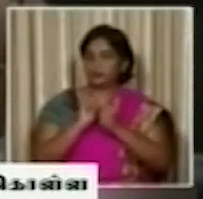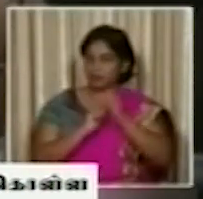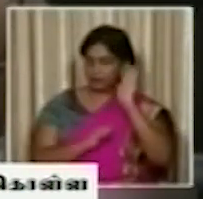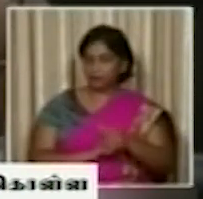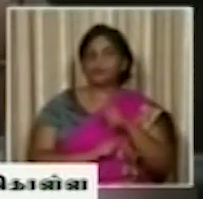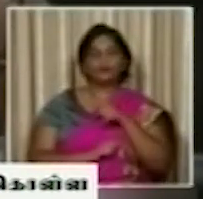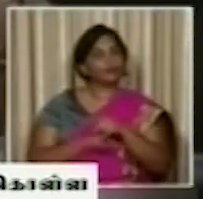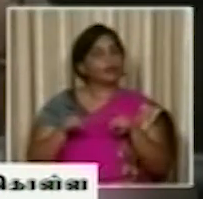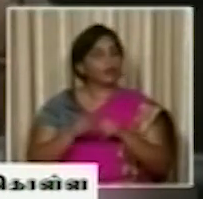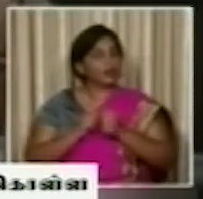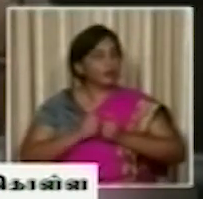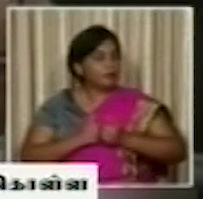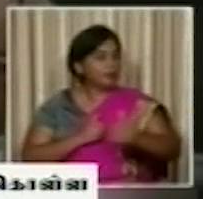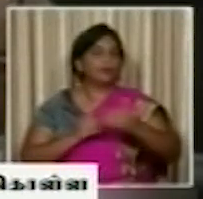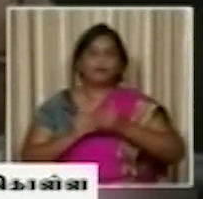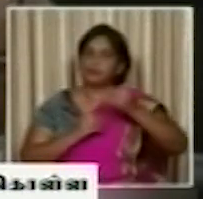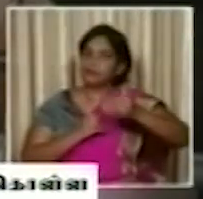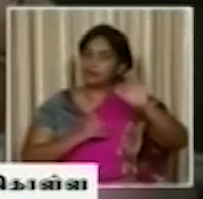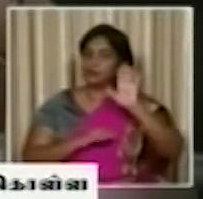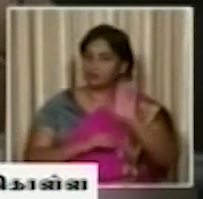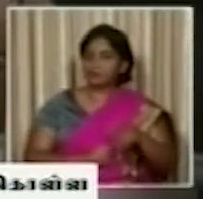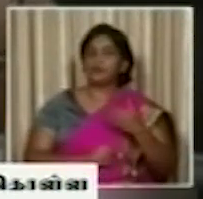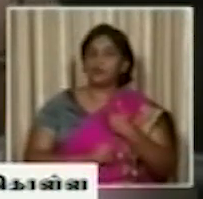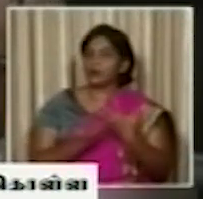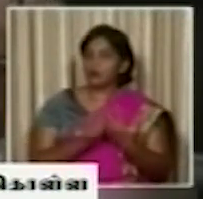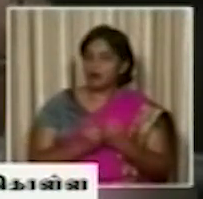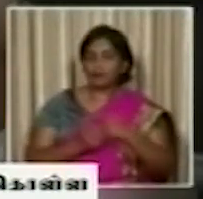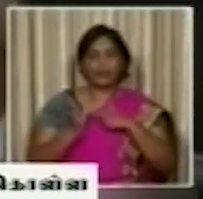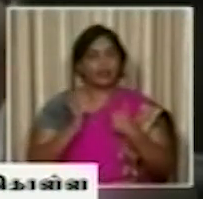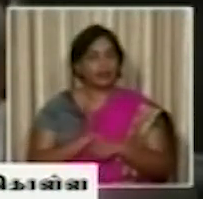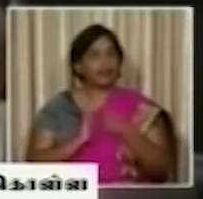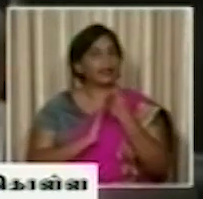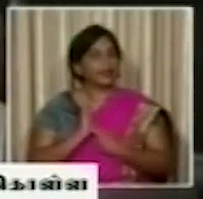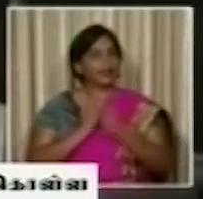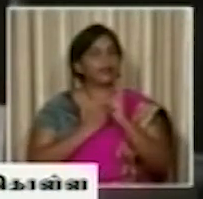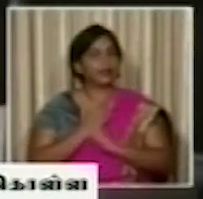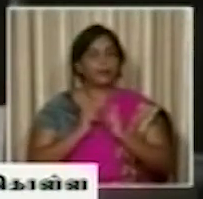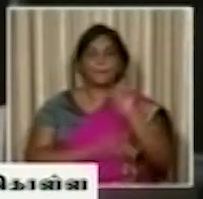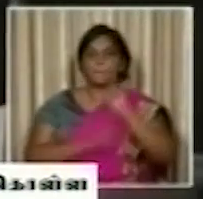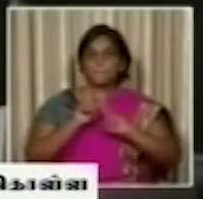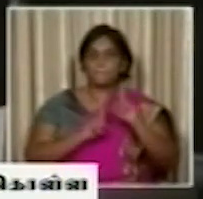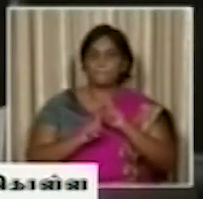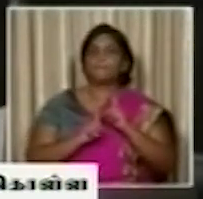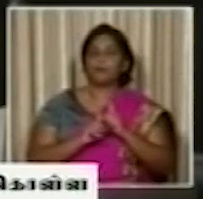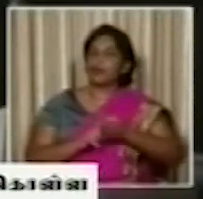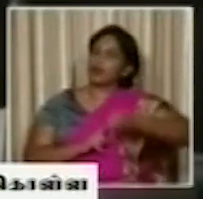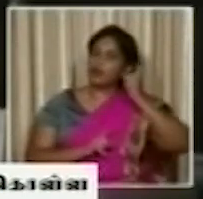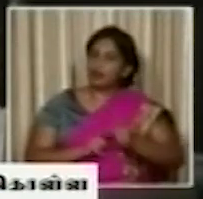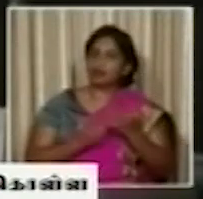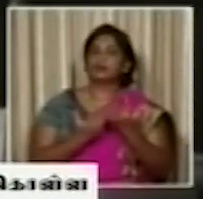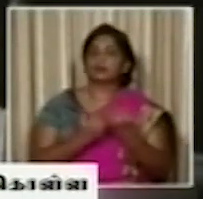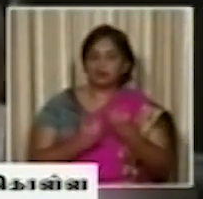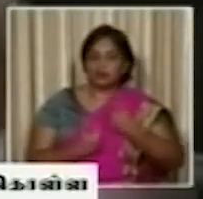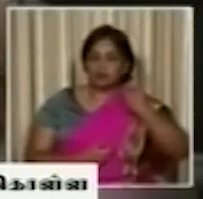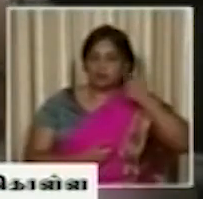புரியவில்லை. அதிகாரத்திற்காக முட்டி மோதி கொள்கின்றார்கள், அதிகாரத்திற்காக பொய் சொல்கின்றார்கள். ஆனால் நான் ஒருபோதும் அதிகாரத்திற்காக பொய் சொல்லவில்லை.